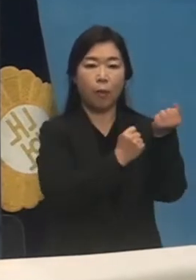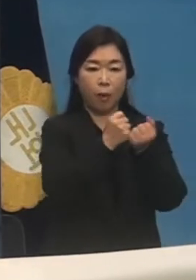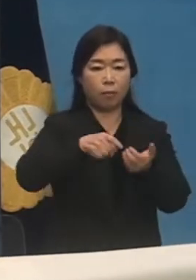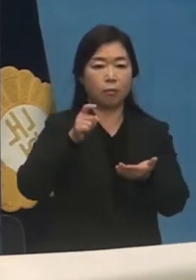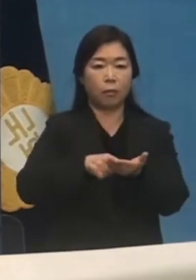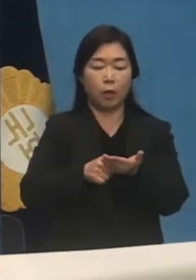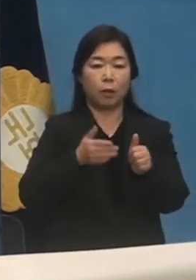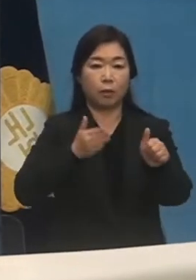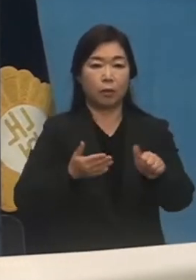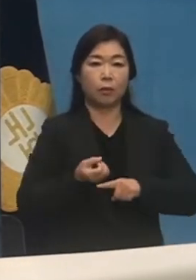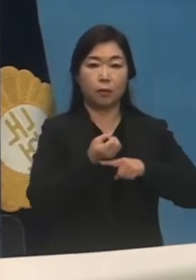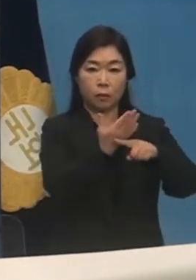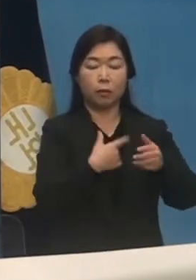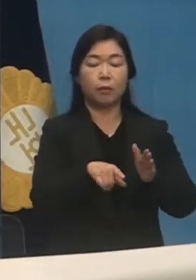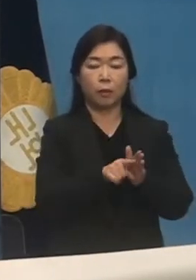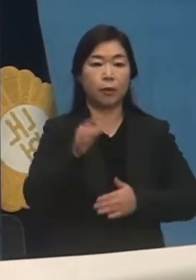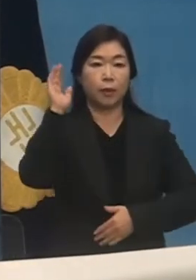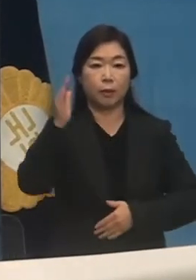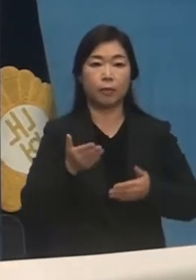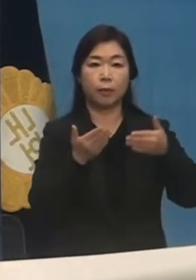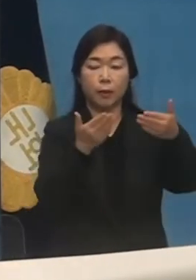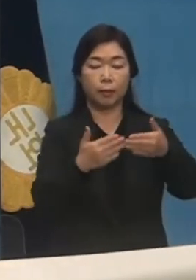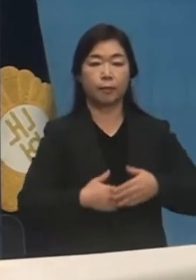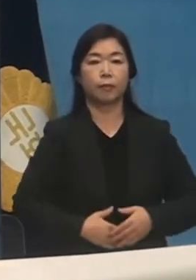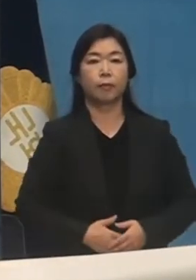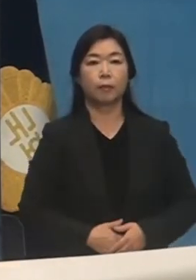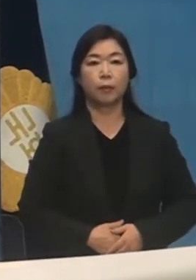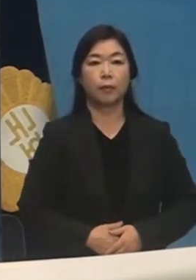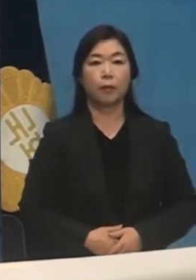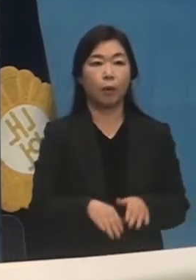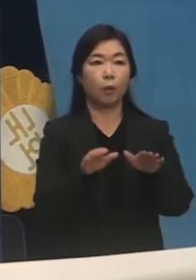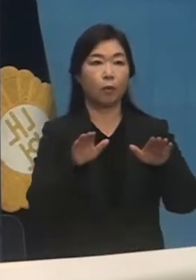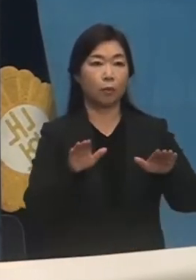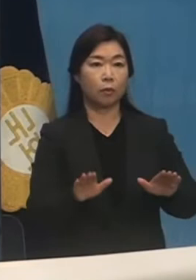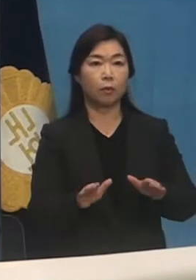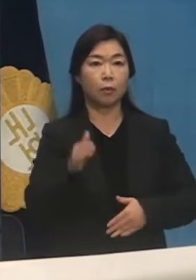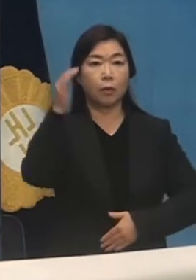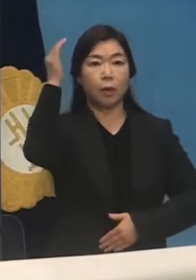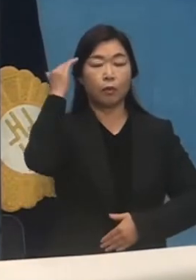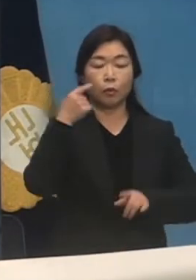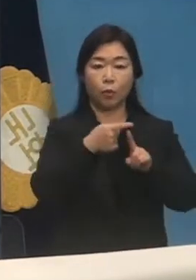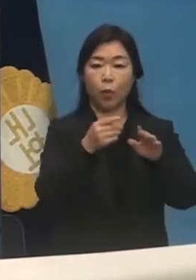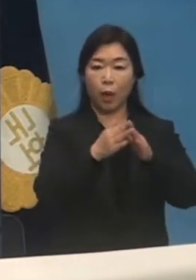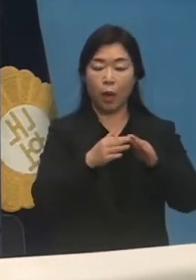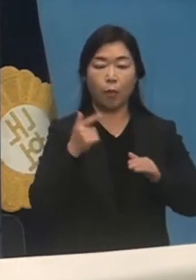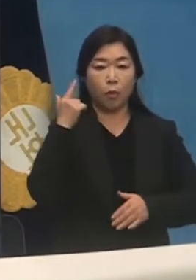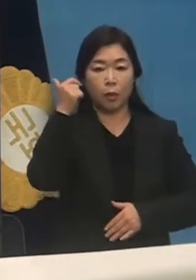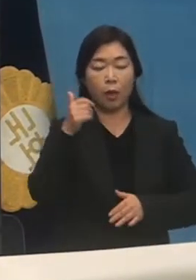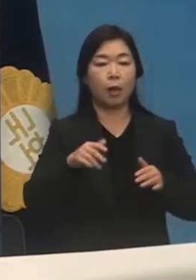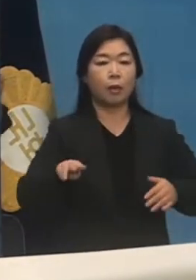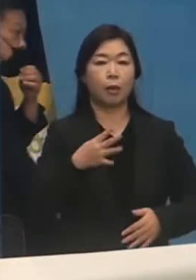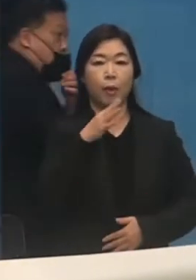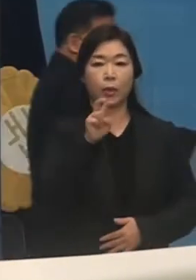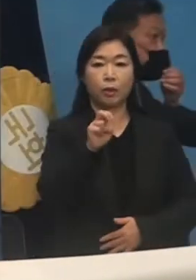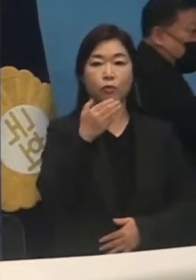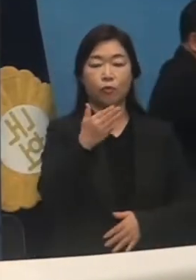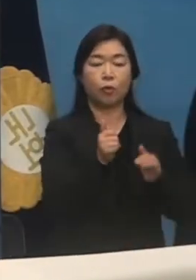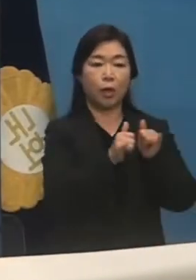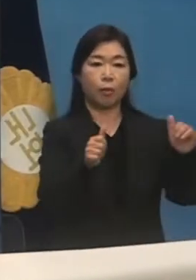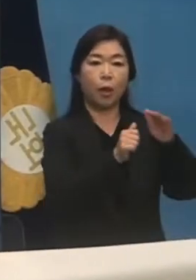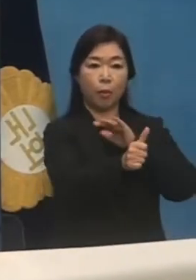기자회견을 시작하겠습니다. 먼저 오늘 한국교회 목회자 429명을